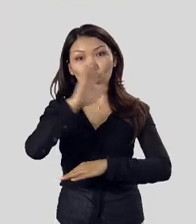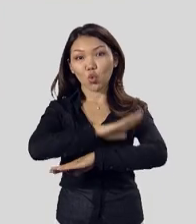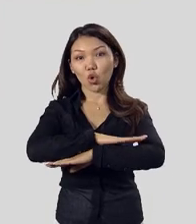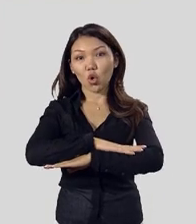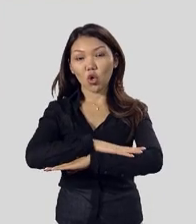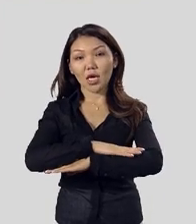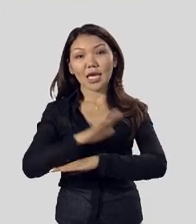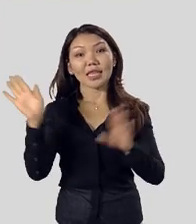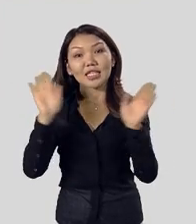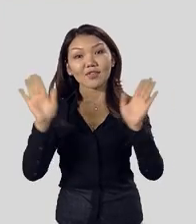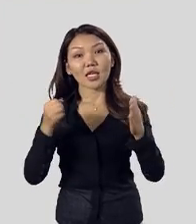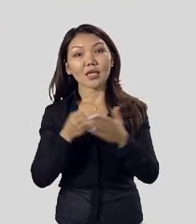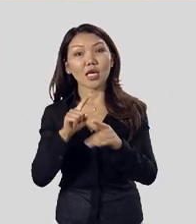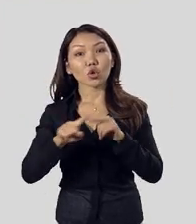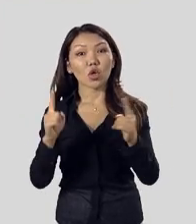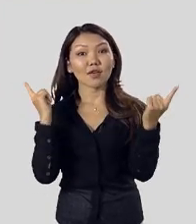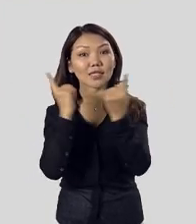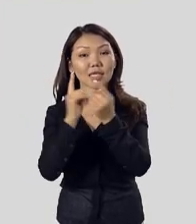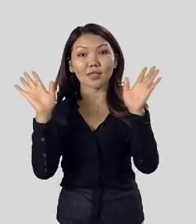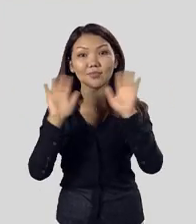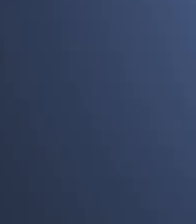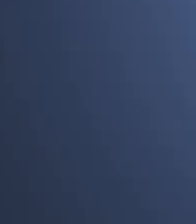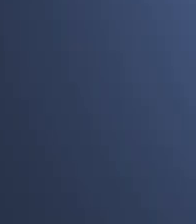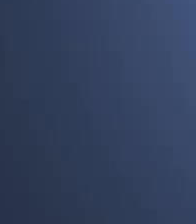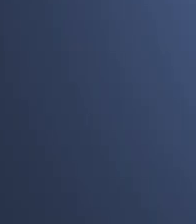до свидания до скорых встреч